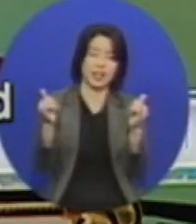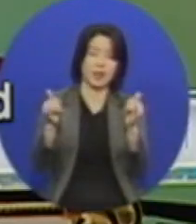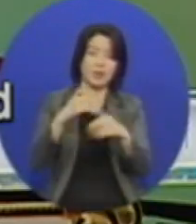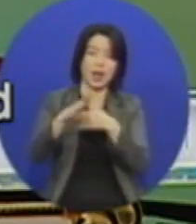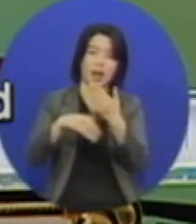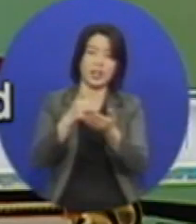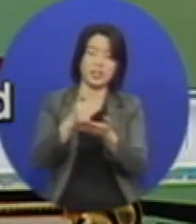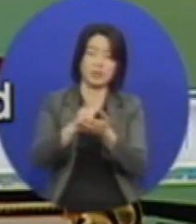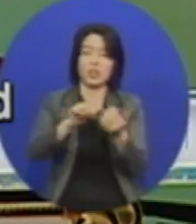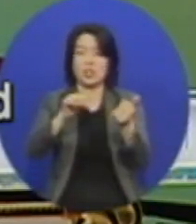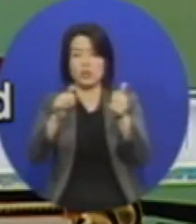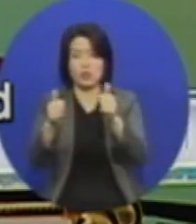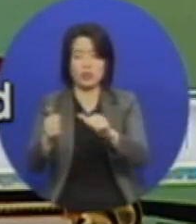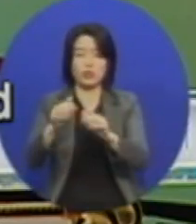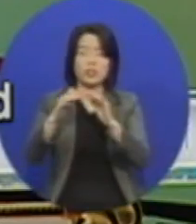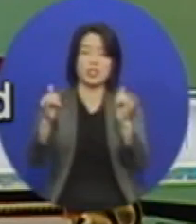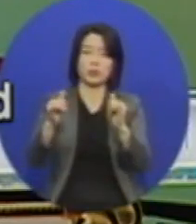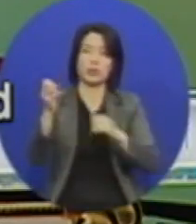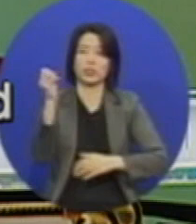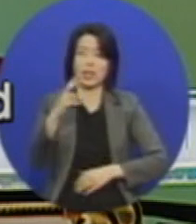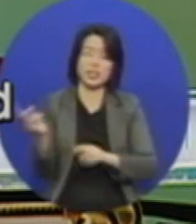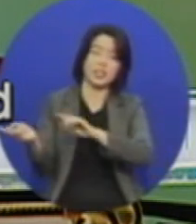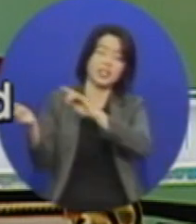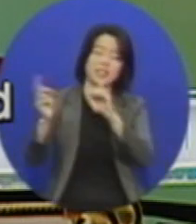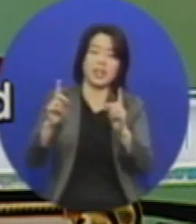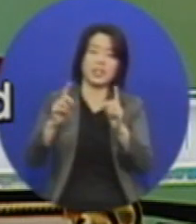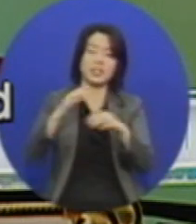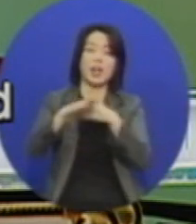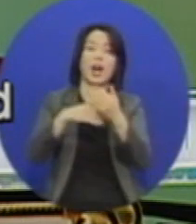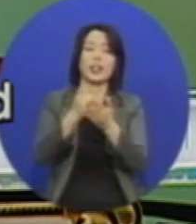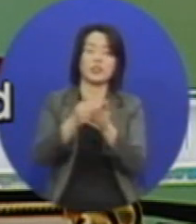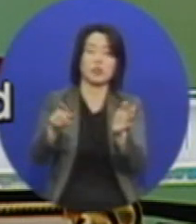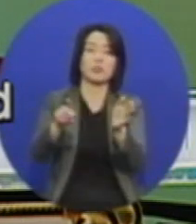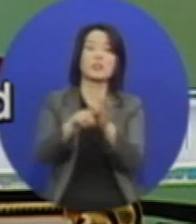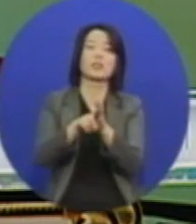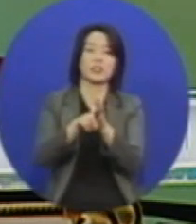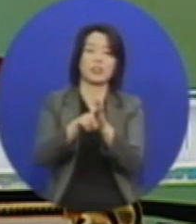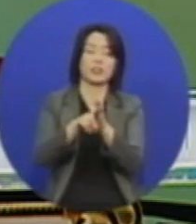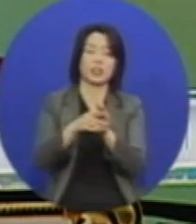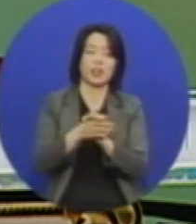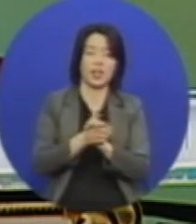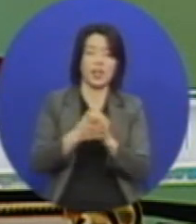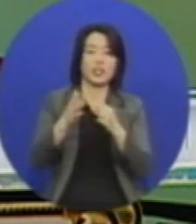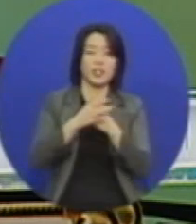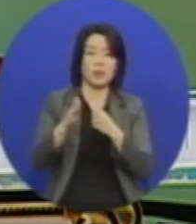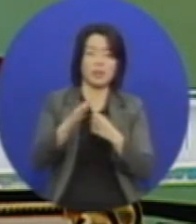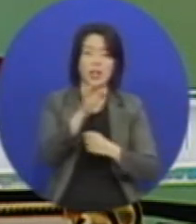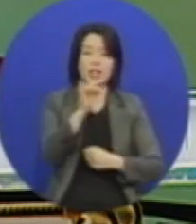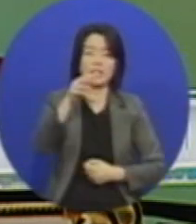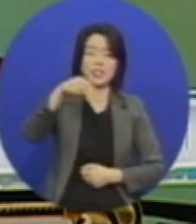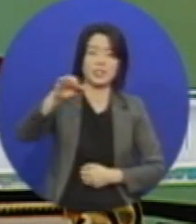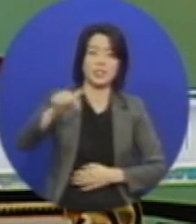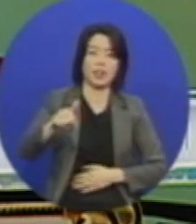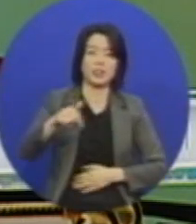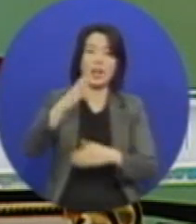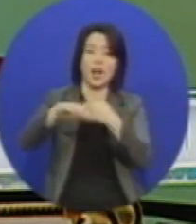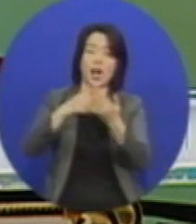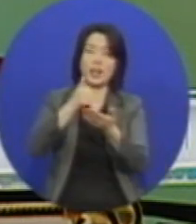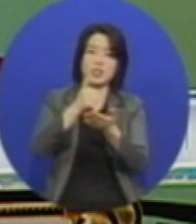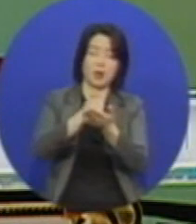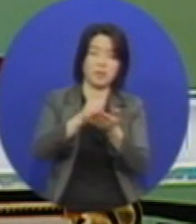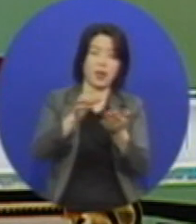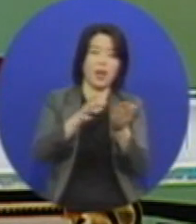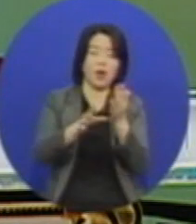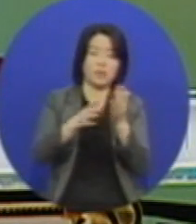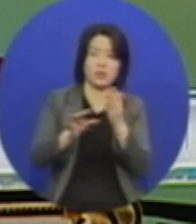죽은 자도 다시 살리실 하나님으로 믿었다 그랬습니다 그래서 그는 이삭을 진짜 하나님 앞에 번제로